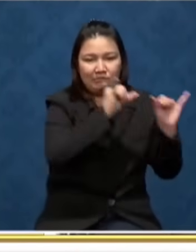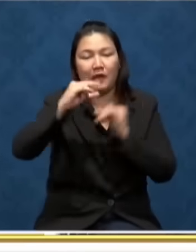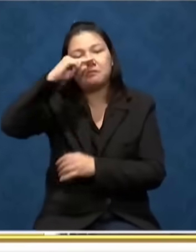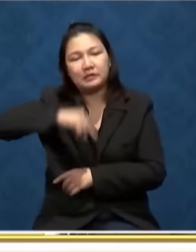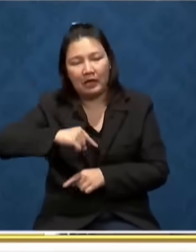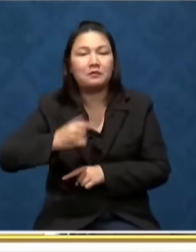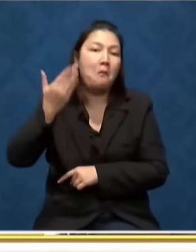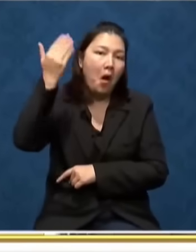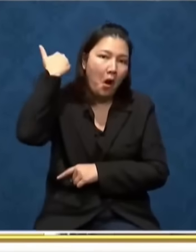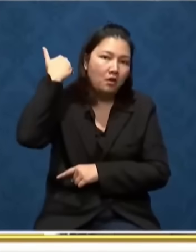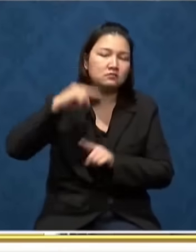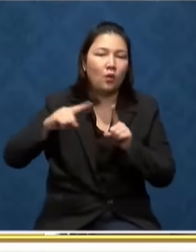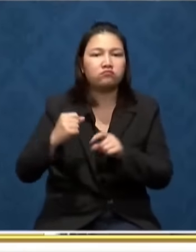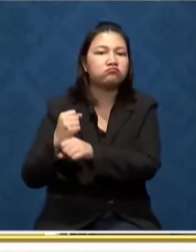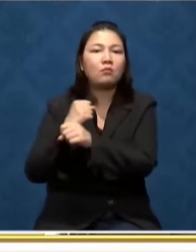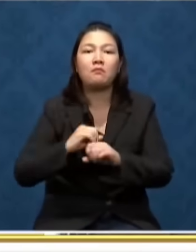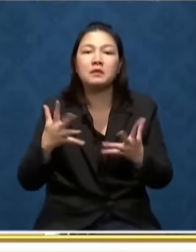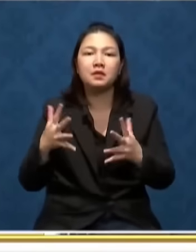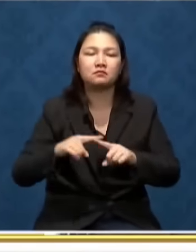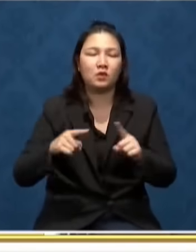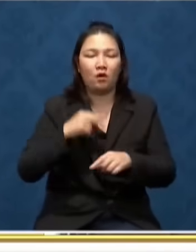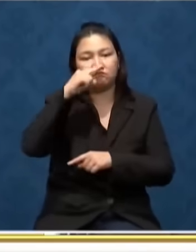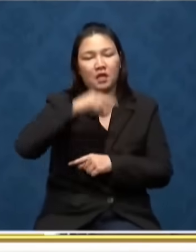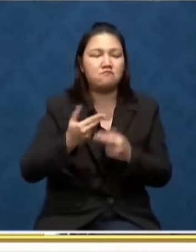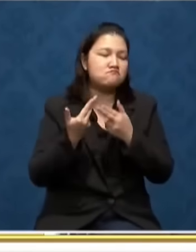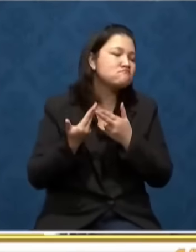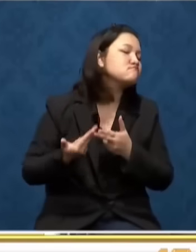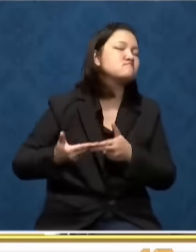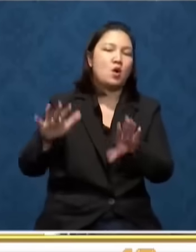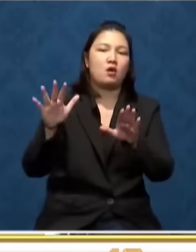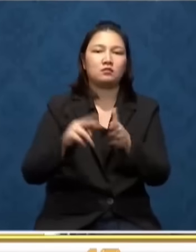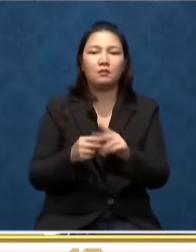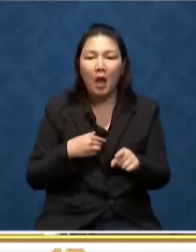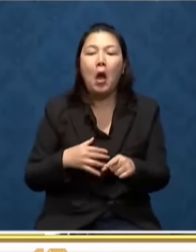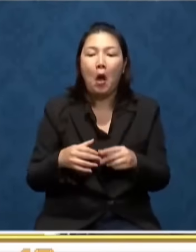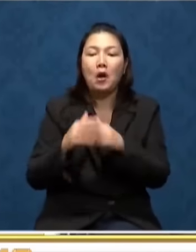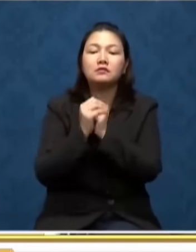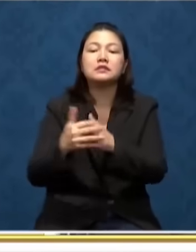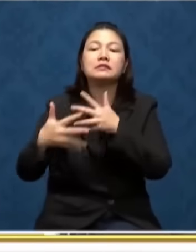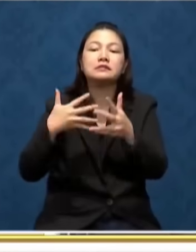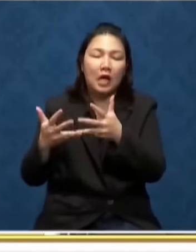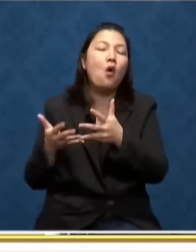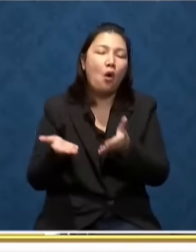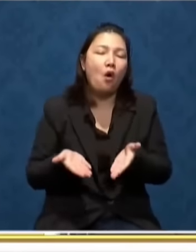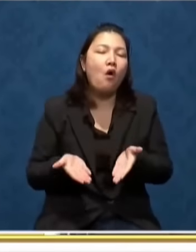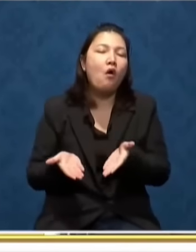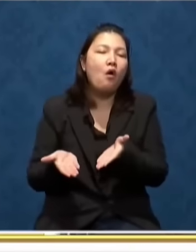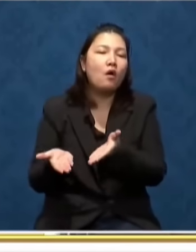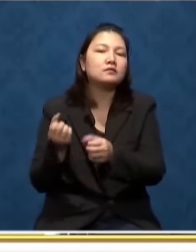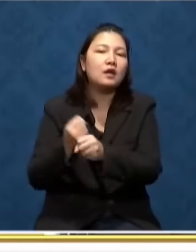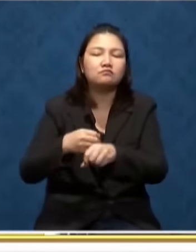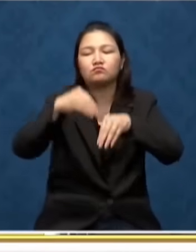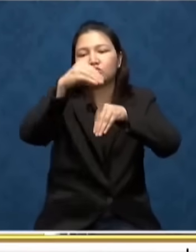ประเทศไทยกล่าวเลยครับกับปล่อยปะละเลยให้แก๊งคอลเซ็นเตอร์จีนสีเทาเหล่านี้เข้ามาเหยียบจมูกถึงถิ่น